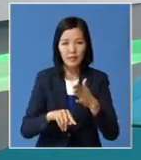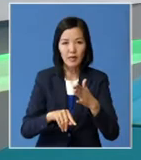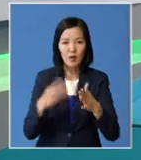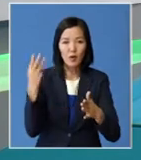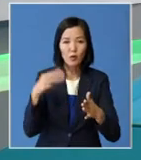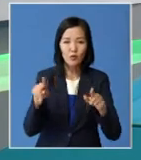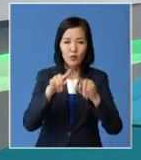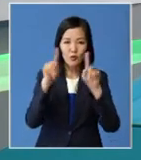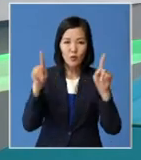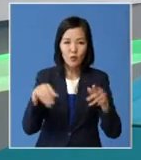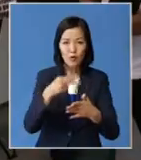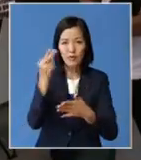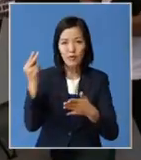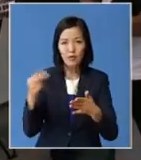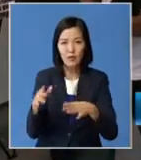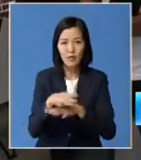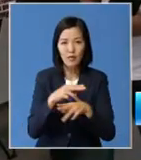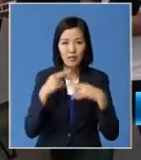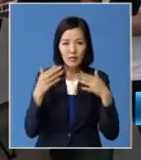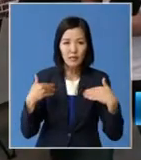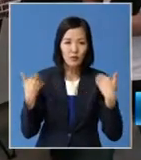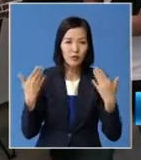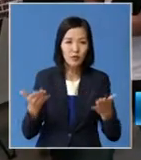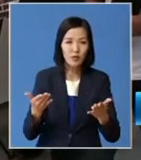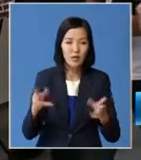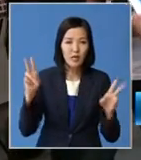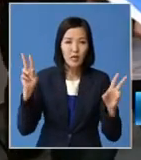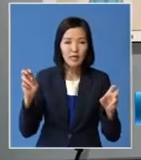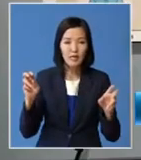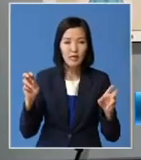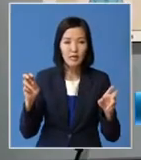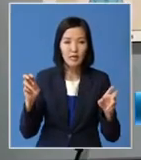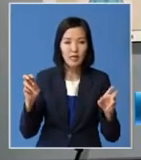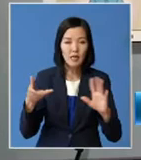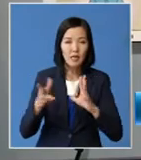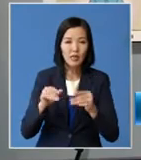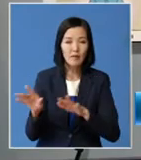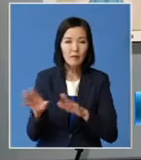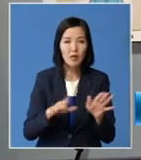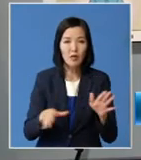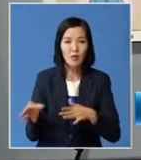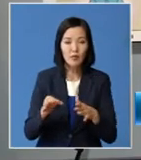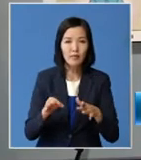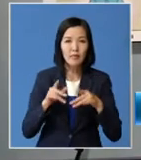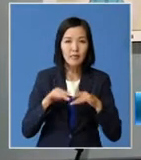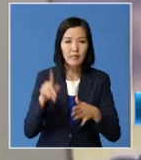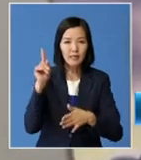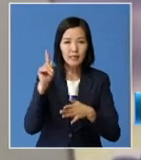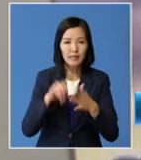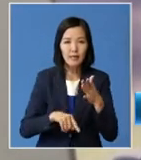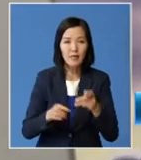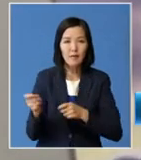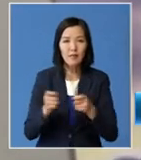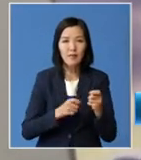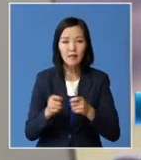30-ға жуық картина қойылып, халық назарына ұсынылды. Суретшілерді тақырыпты жан-жақты ашуға тырысқан жалпы шараға облыстық дін істері басқармасы мен көркем сурет